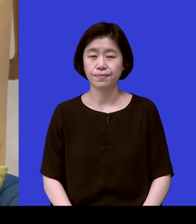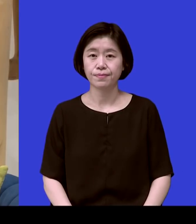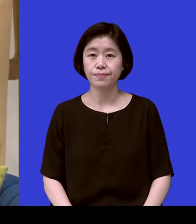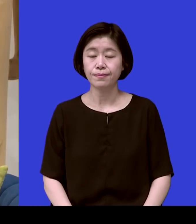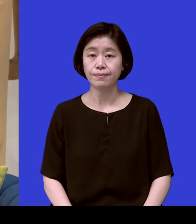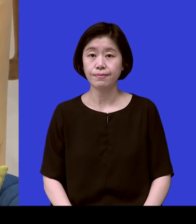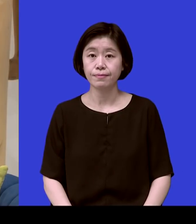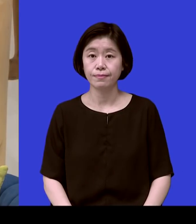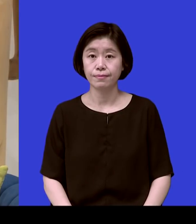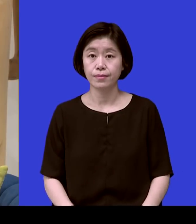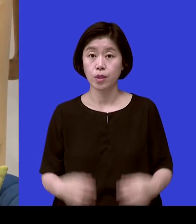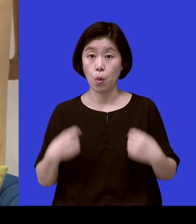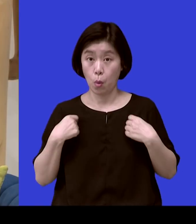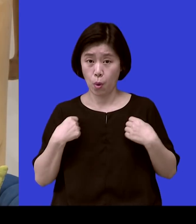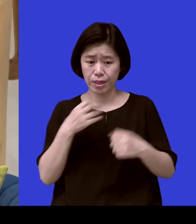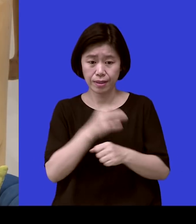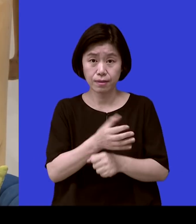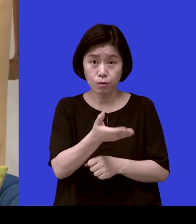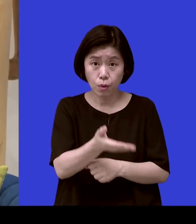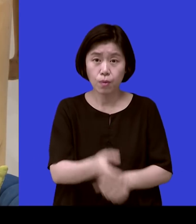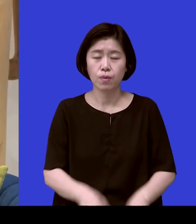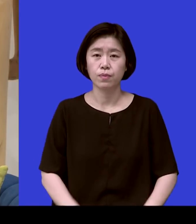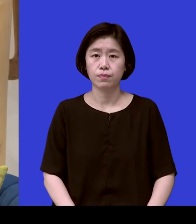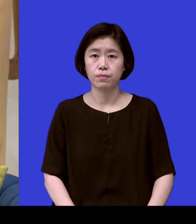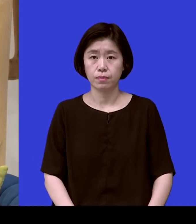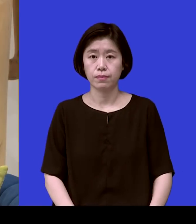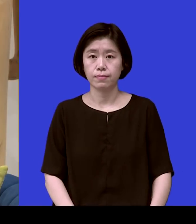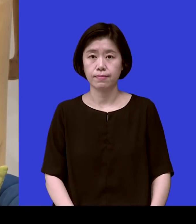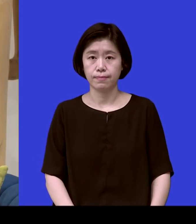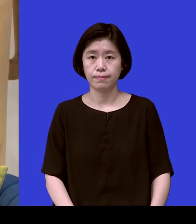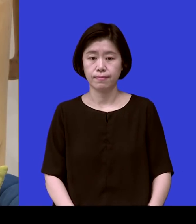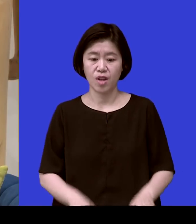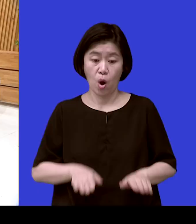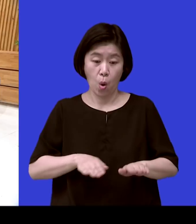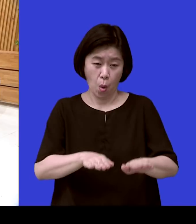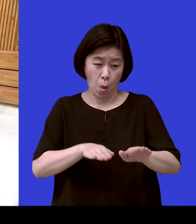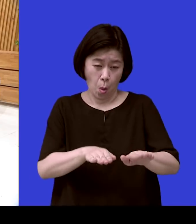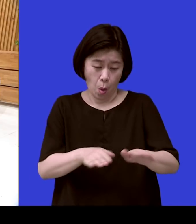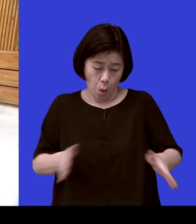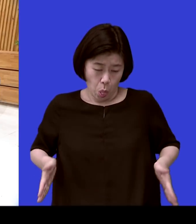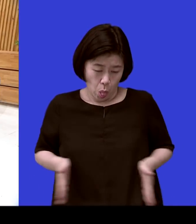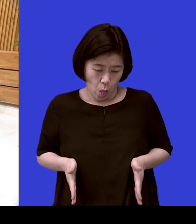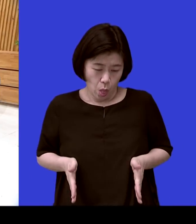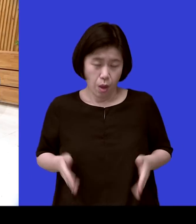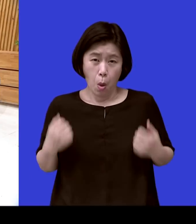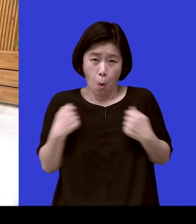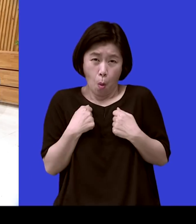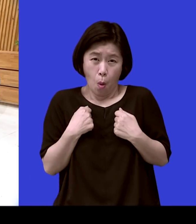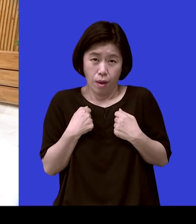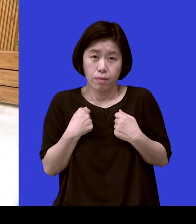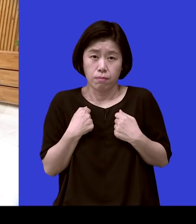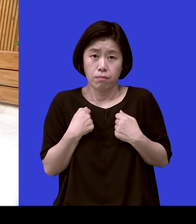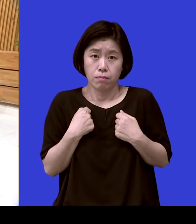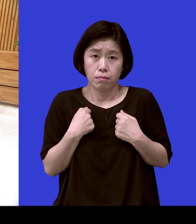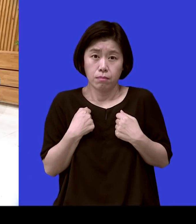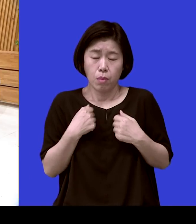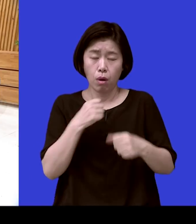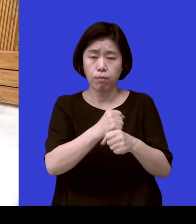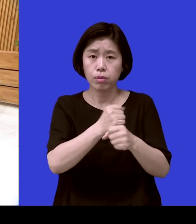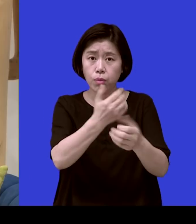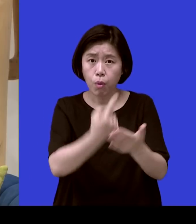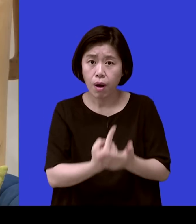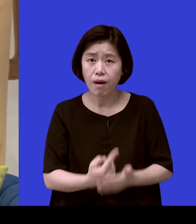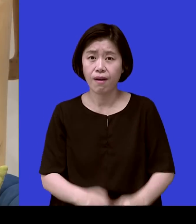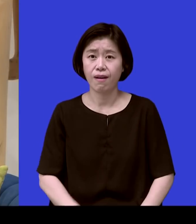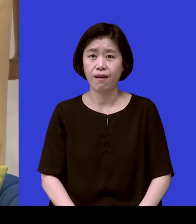예. 근데 옷을 사줬더니 교복을 어느새인가 줄였어요. 줄여가지고 온 거예요. 몸매가 돋보이게 하기 위해서. 그래가지고